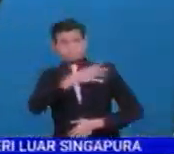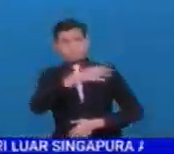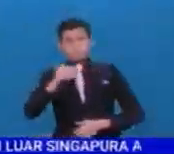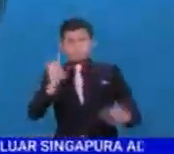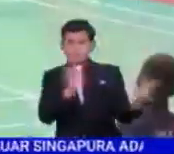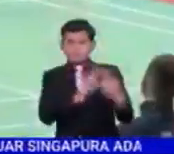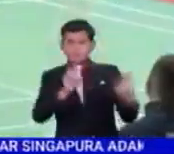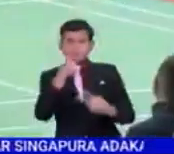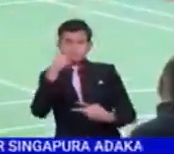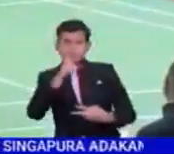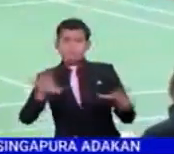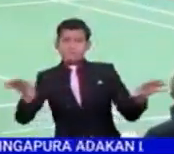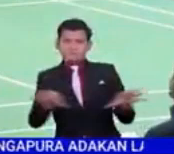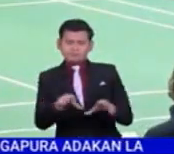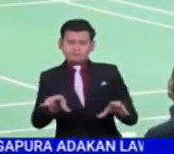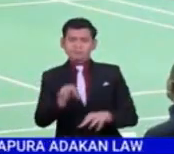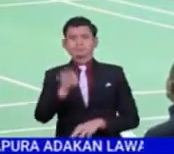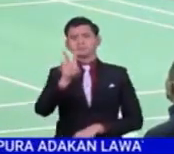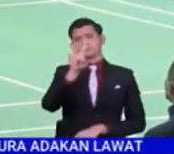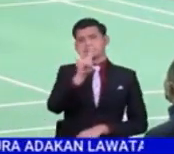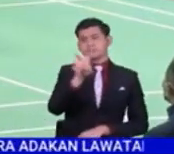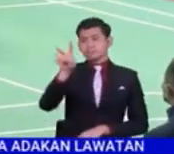wanita akan berlangsung